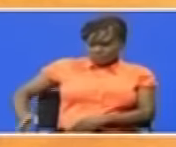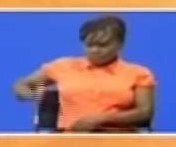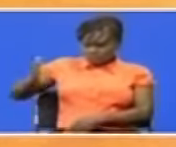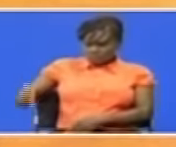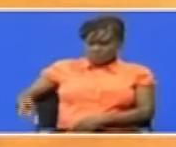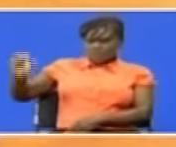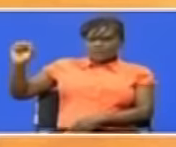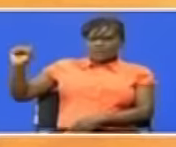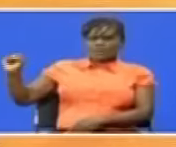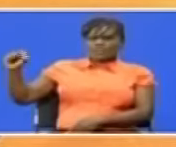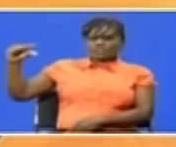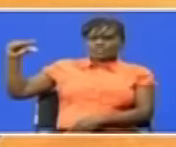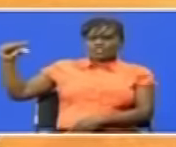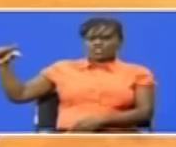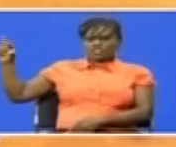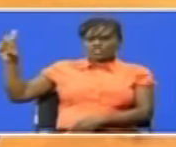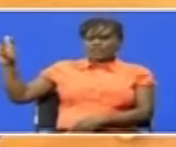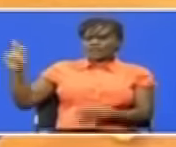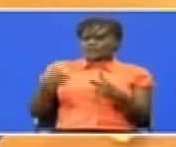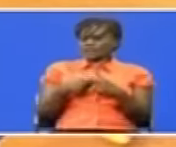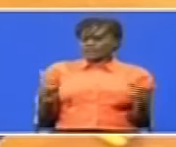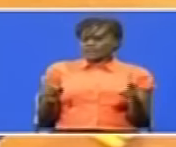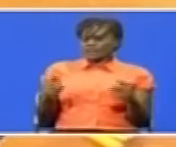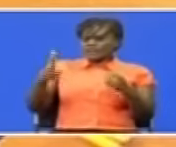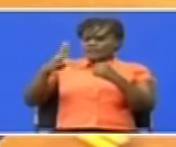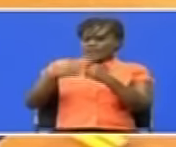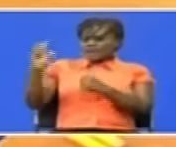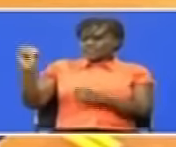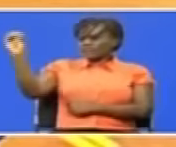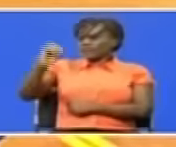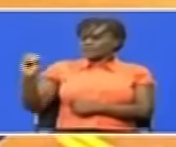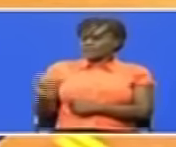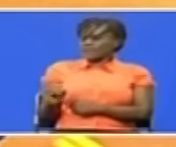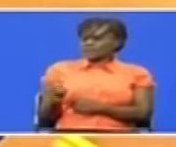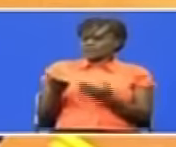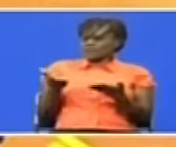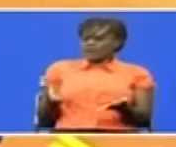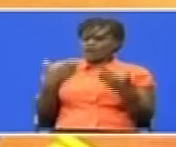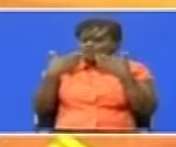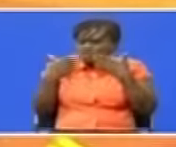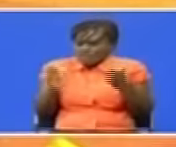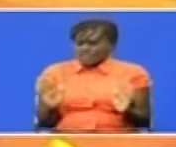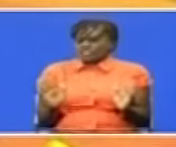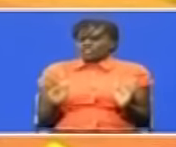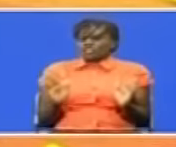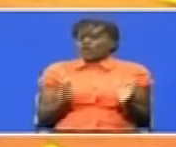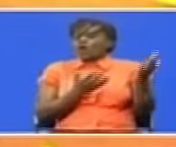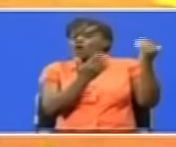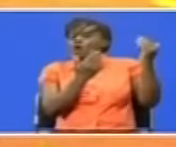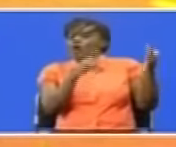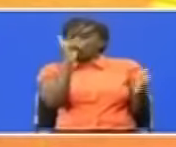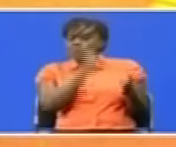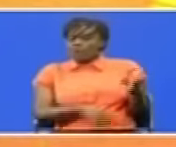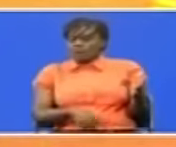lugha Kiingereza yani standard gauge railway kuanza. Asilimia 60 ya mradi huo sasa umeripotiwa kukamilika, huku kukiwa na matarajio